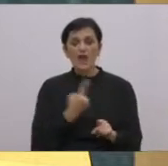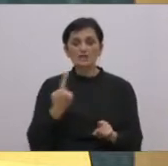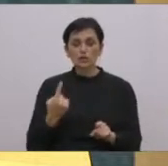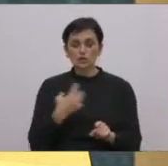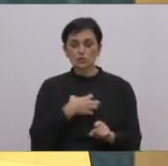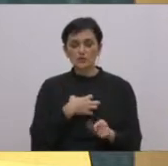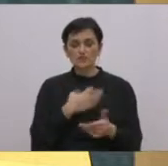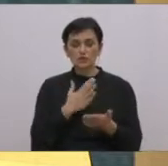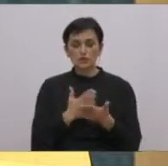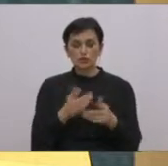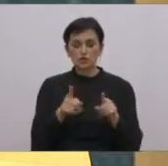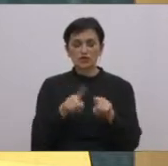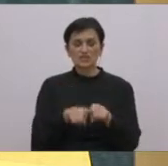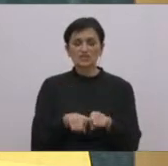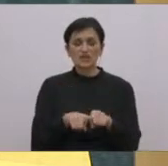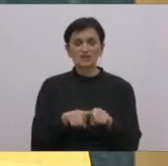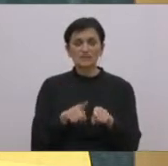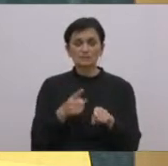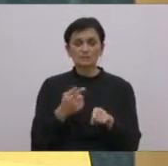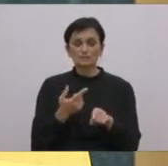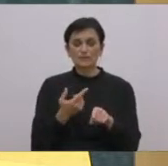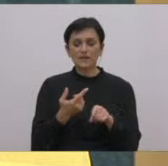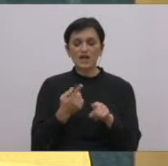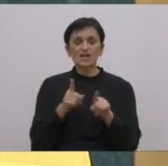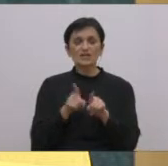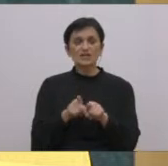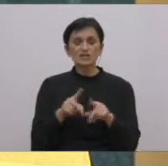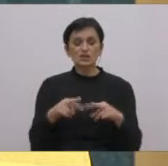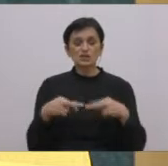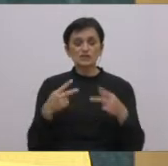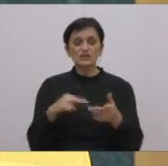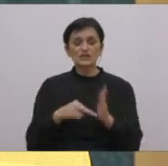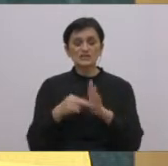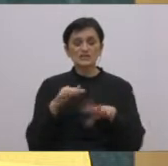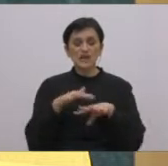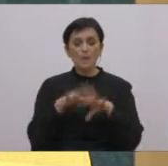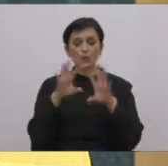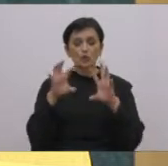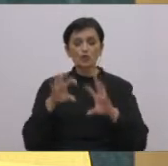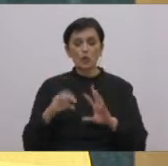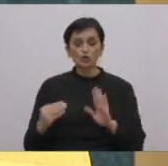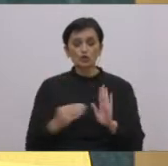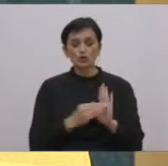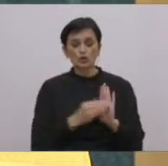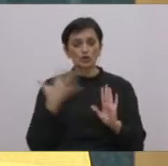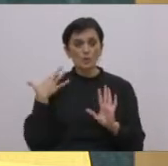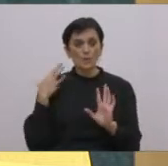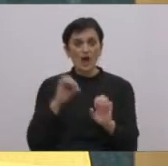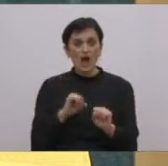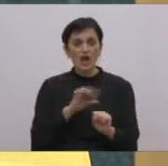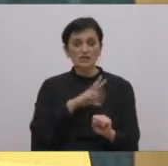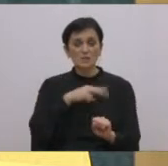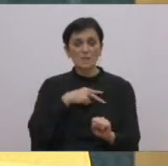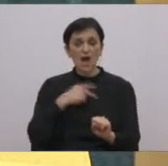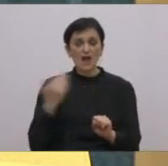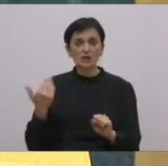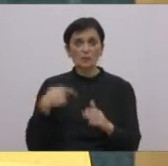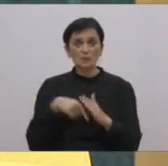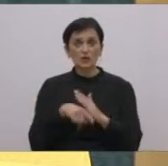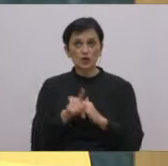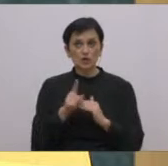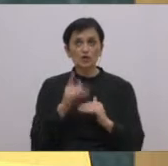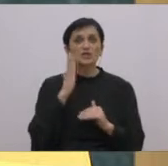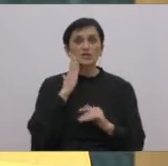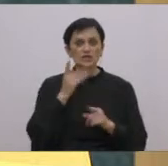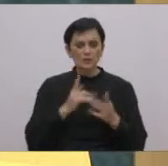მნიშვნელოვანია ისეთი ის ცვლილება, რომელიც საბიუჯეტო კოდექსში იქნა შეტანილი და მხარდაჭერილი იქნა პარლამენტის მიერ, რისთვისაც